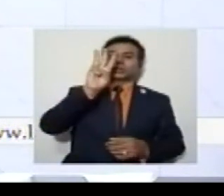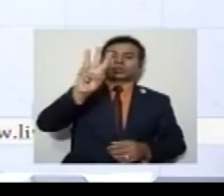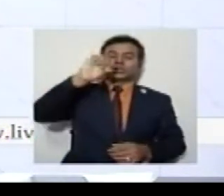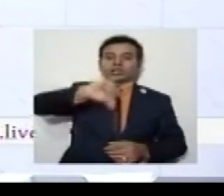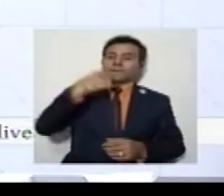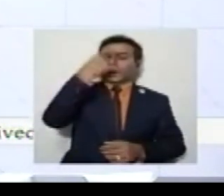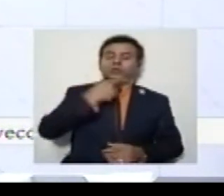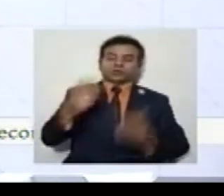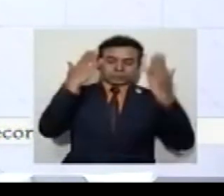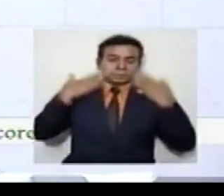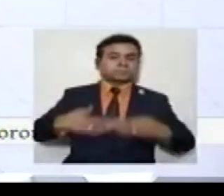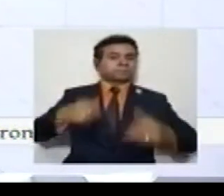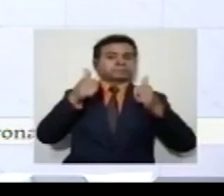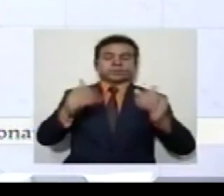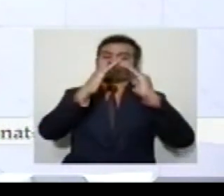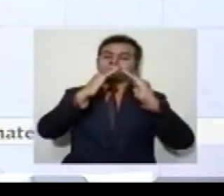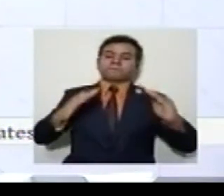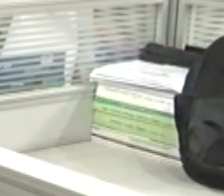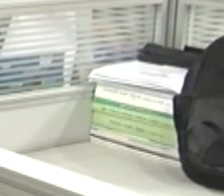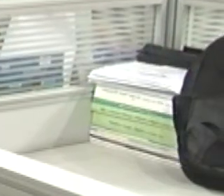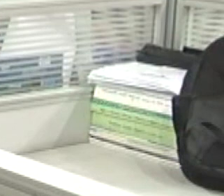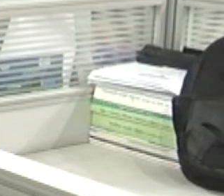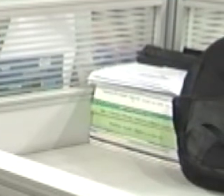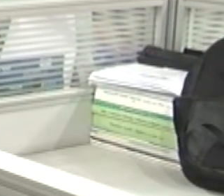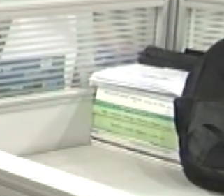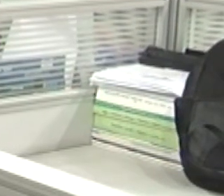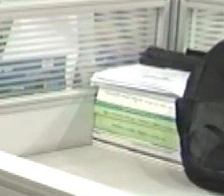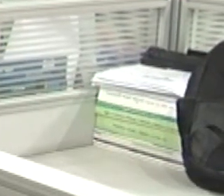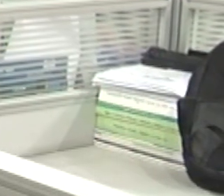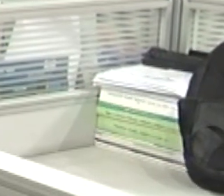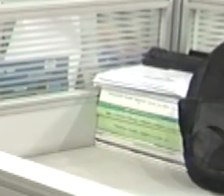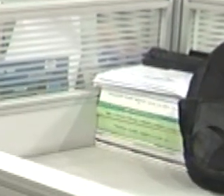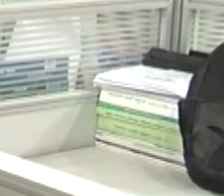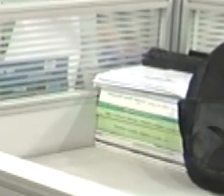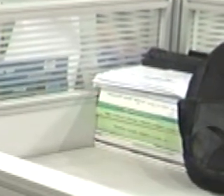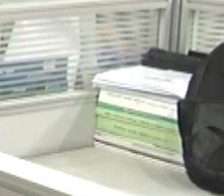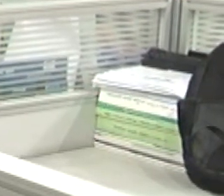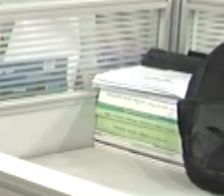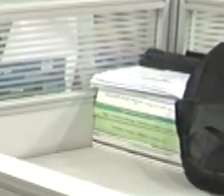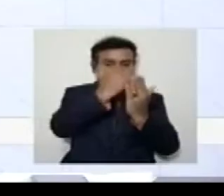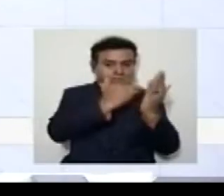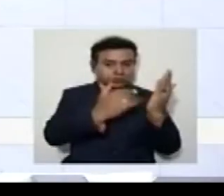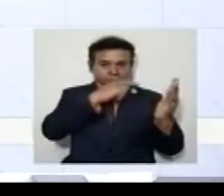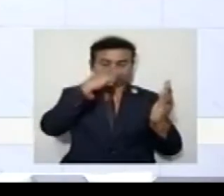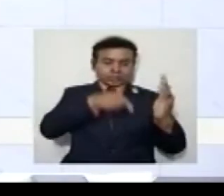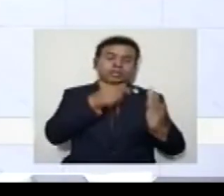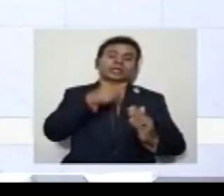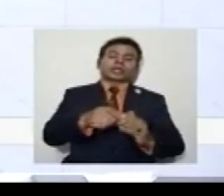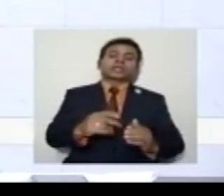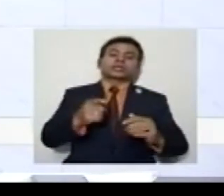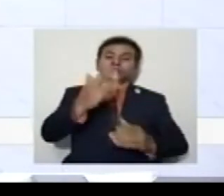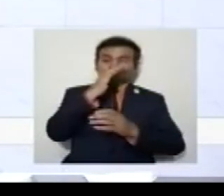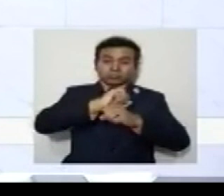এবং বিভাগের থেকে ছাড়া হয়েছে 439 জনকে। নতুন যে ক্লিনিক্যাল ম্যানেজমেন্ট কমিটি রোগীর সুস্থতার